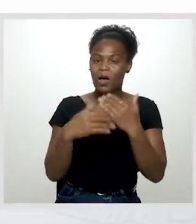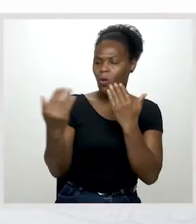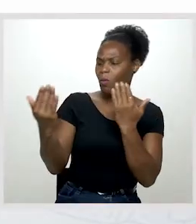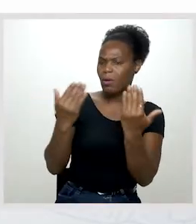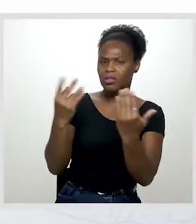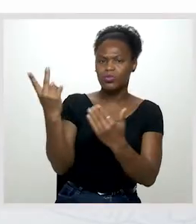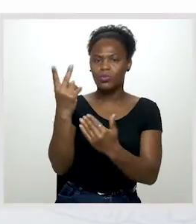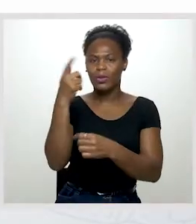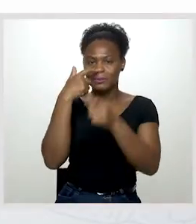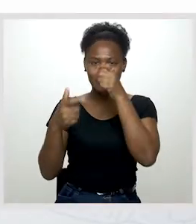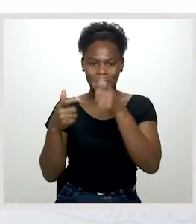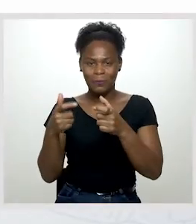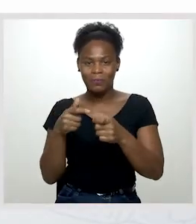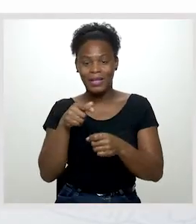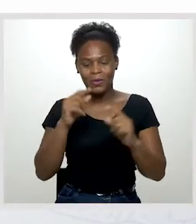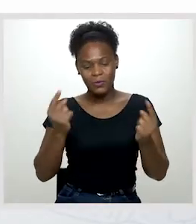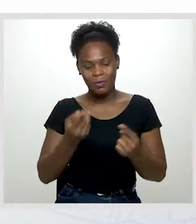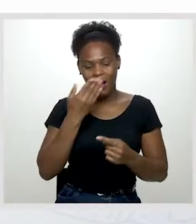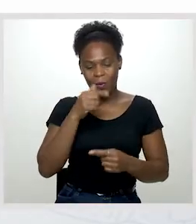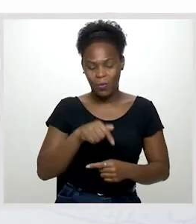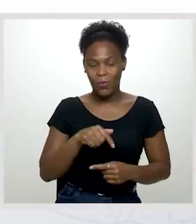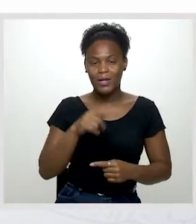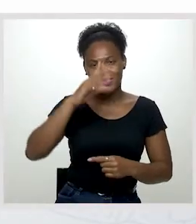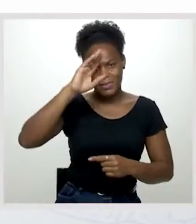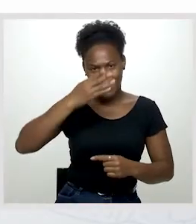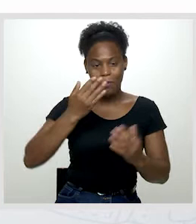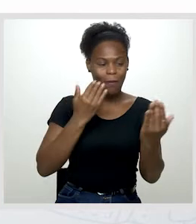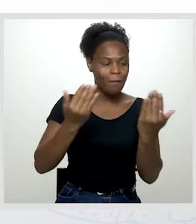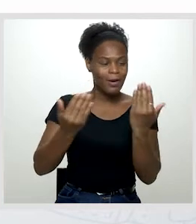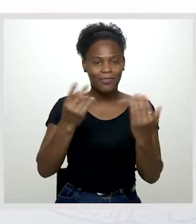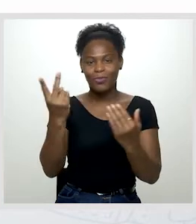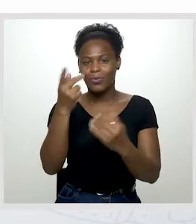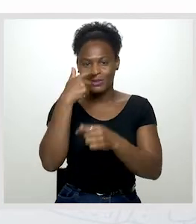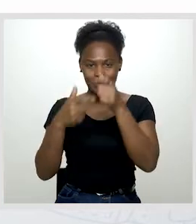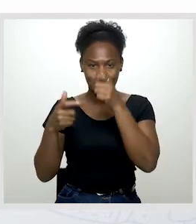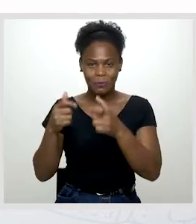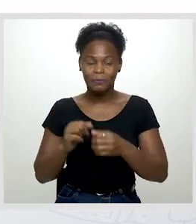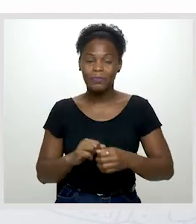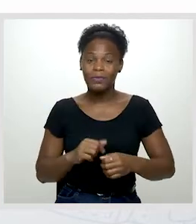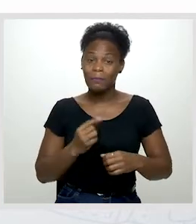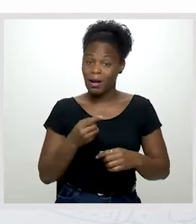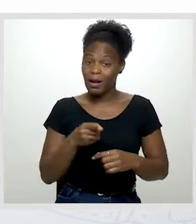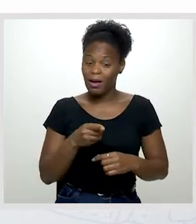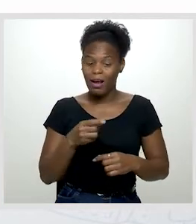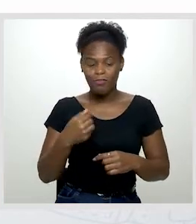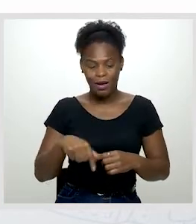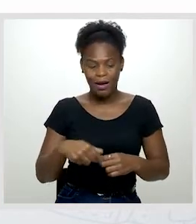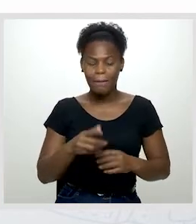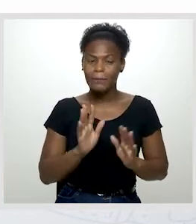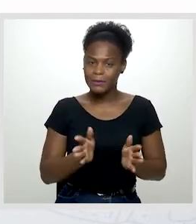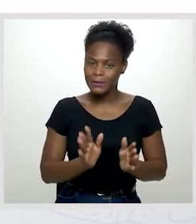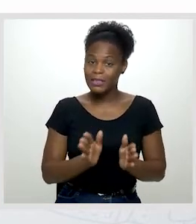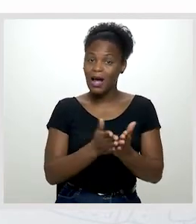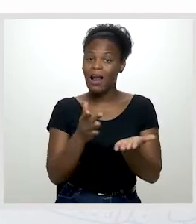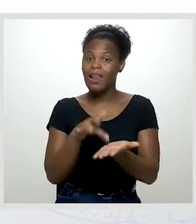deux personnes. C'est notre sommaire, savoir comparer deux personnes. Et pour cela, vous allez avoir besoin de